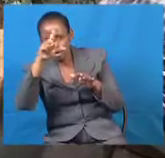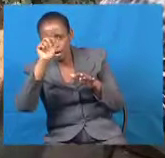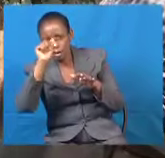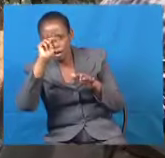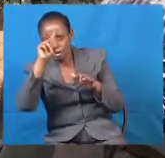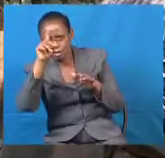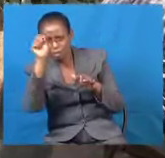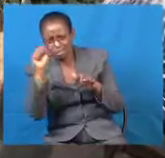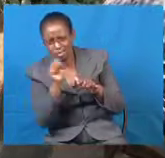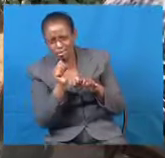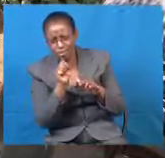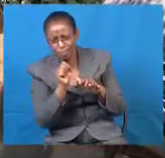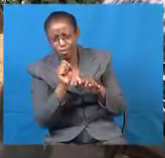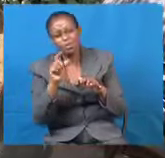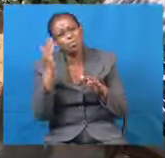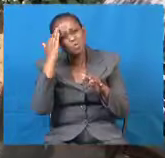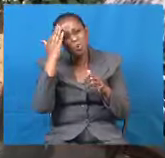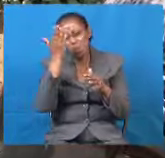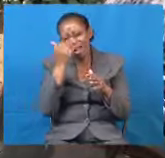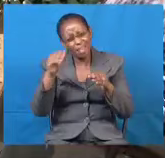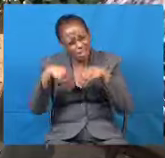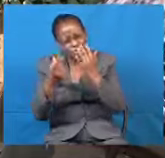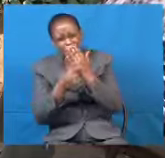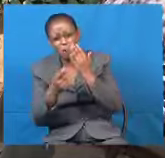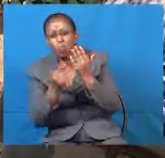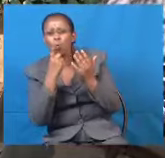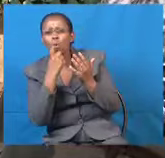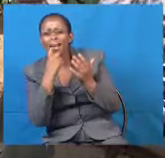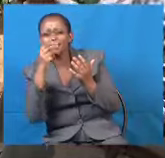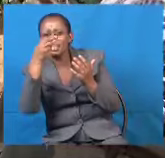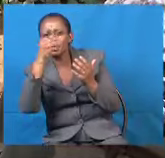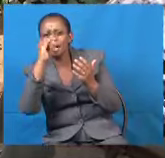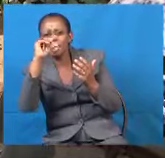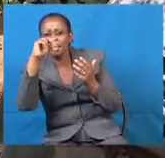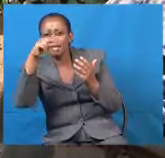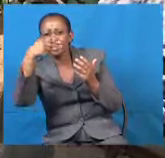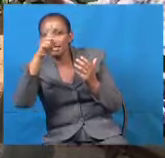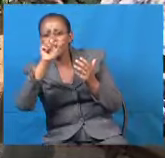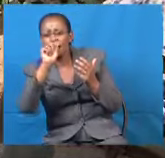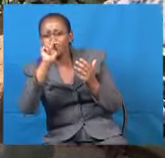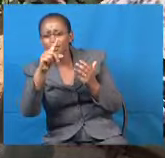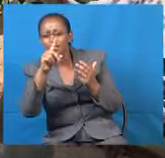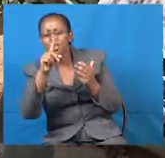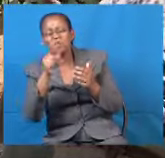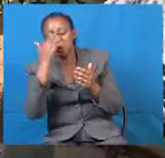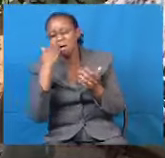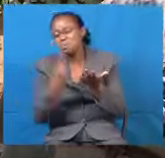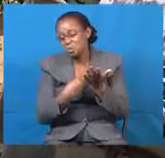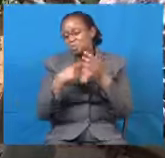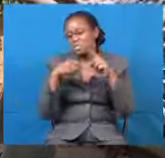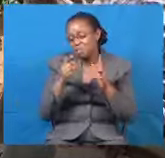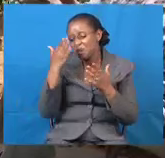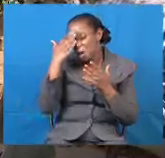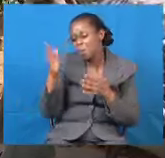kufundible kweli kabisa na wajua kwa Nini walii White Highlands kwa sababu makabu wenye